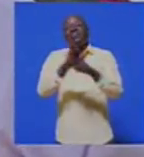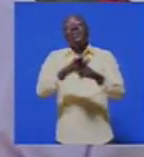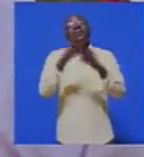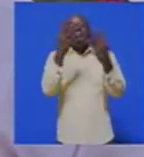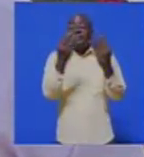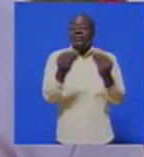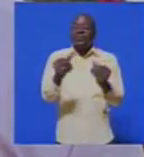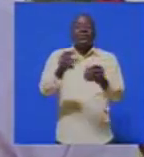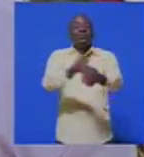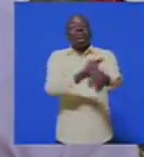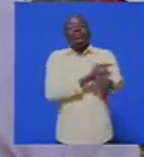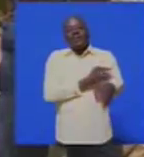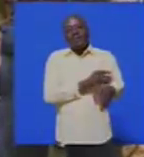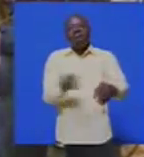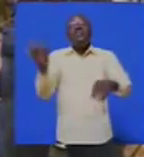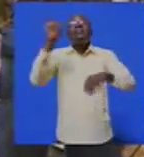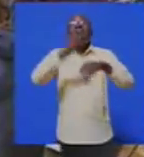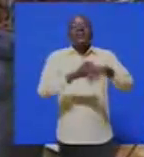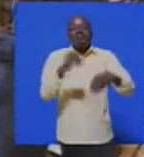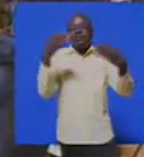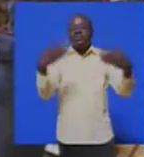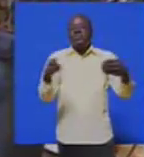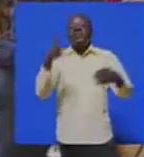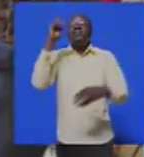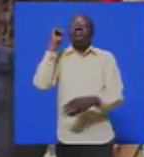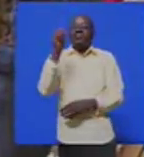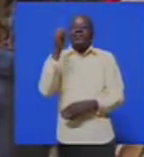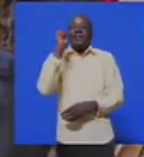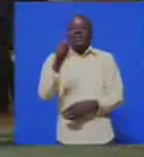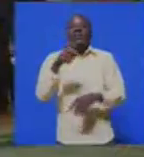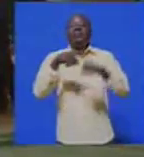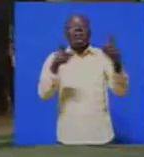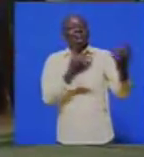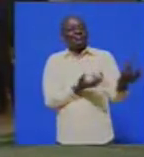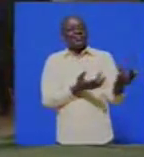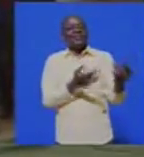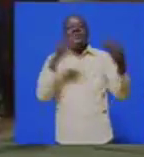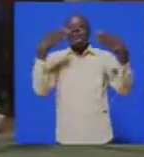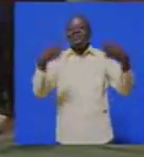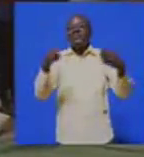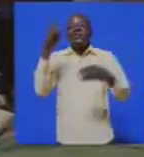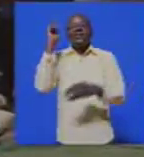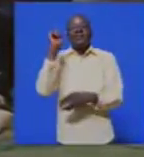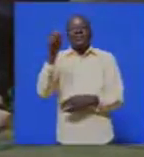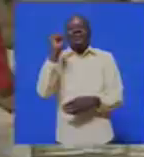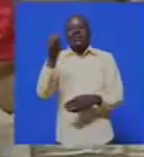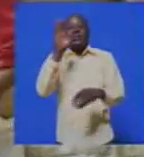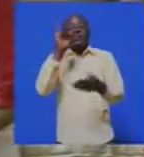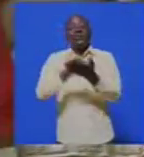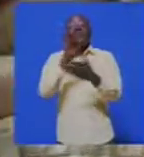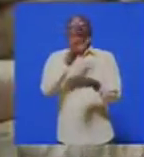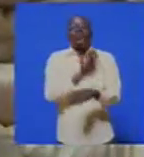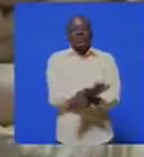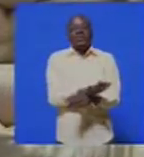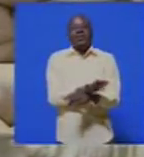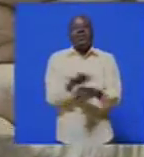durable, l'implantation d'une boutique témoin. Mais en attendant ces boutiques témoins, ce soir, à mesure que